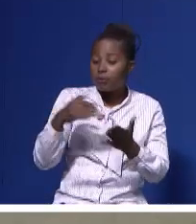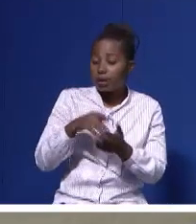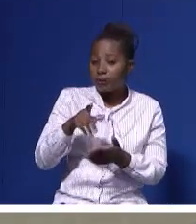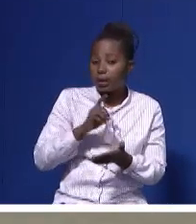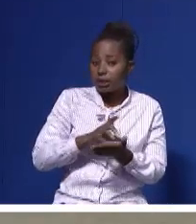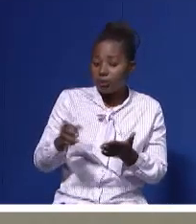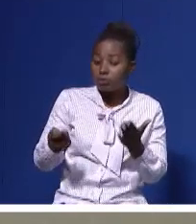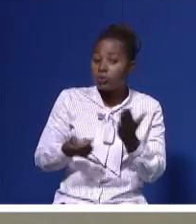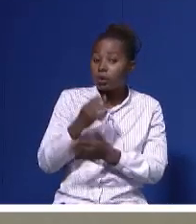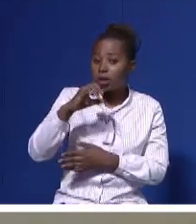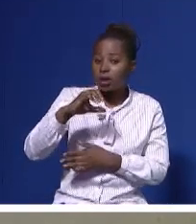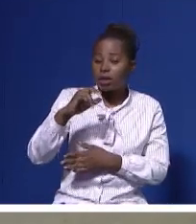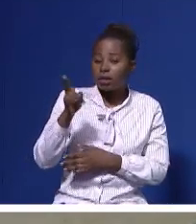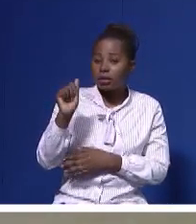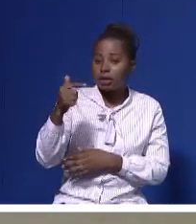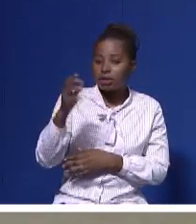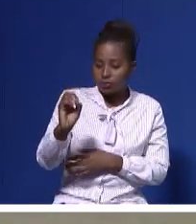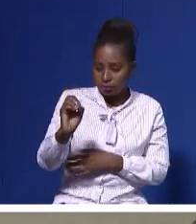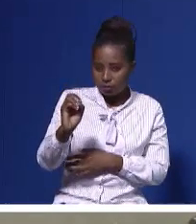Salaam kutoka Chato.